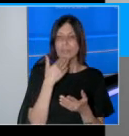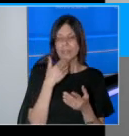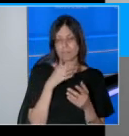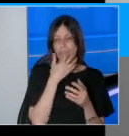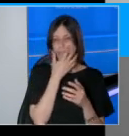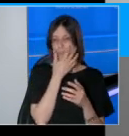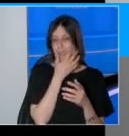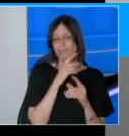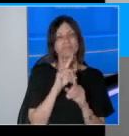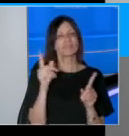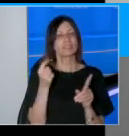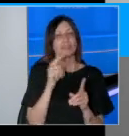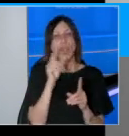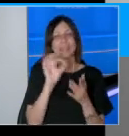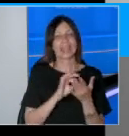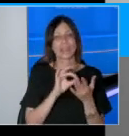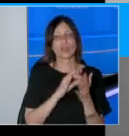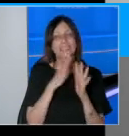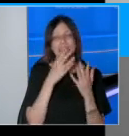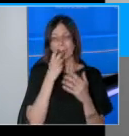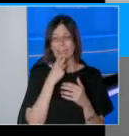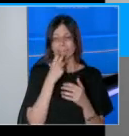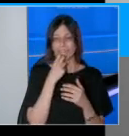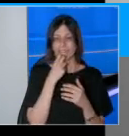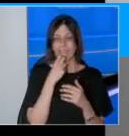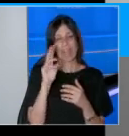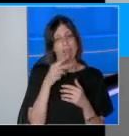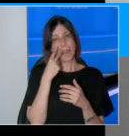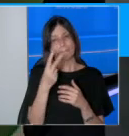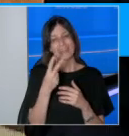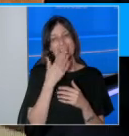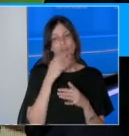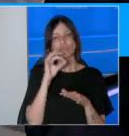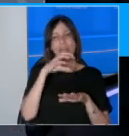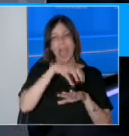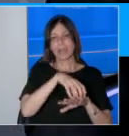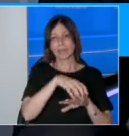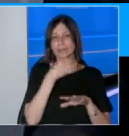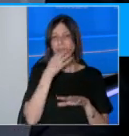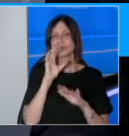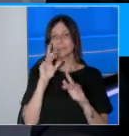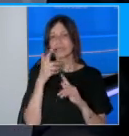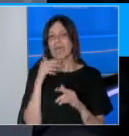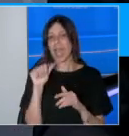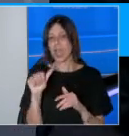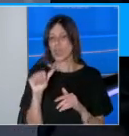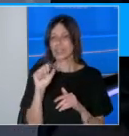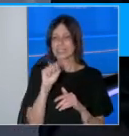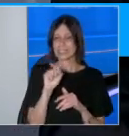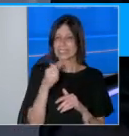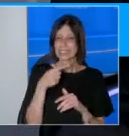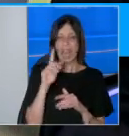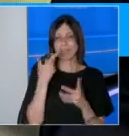אבסורדי, כמעט לא נכתבו ספרים בעברית על ההיבט היהודי של הר הבית. ארנון, למה צריך למעשה את ארנון סגל, שהוא